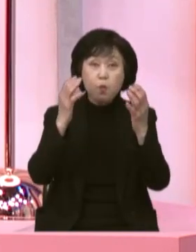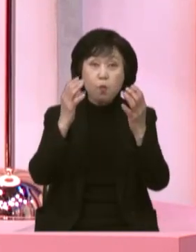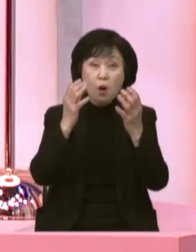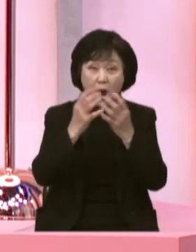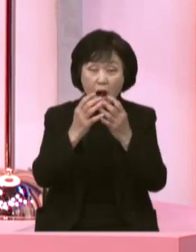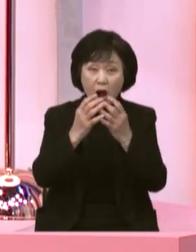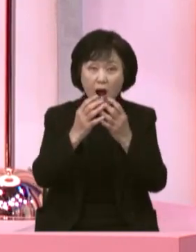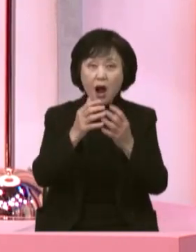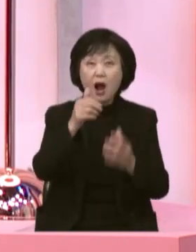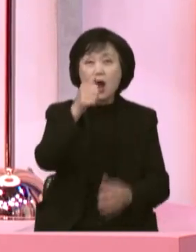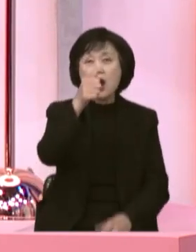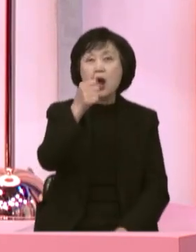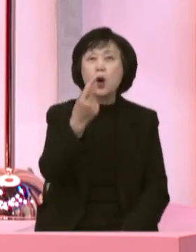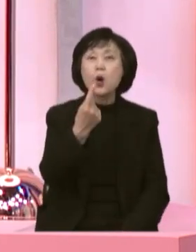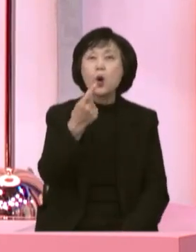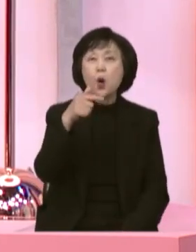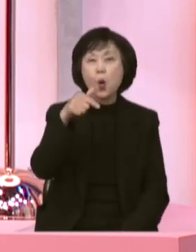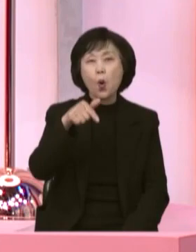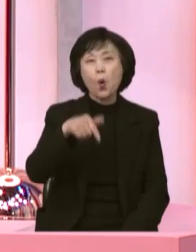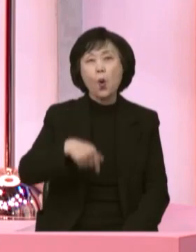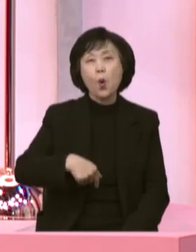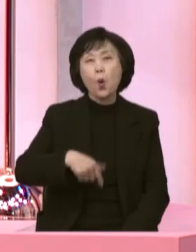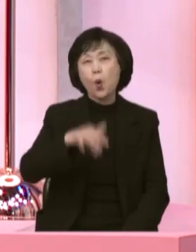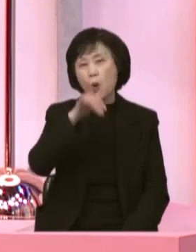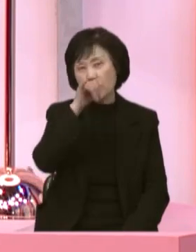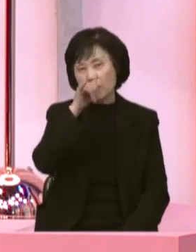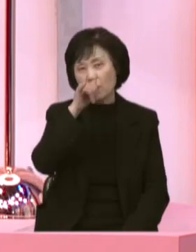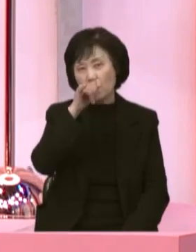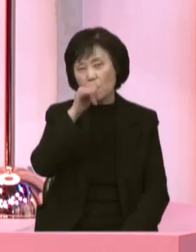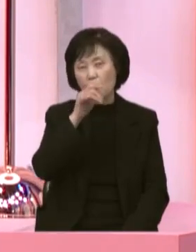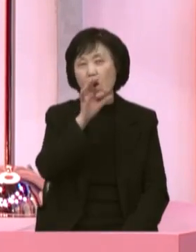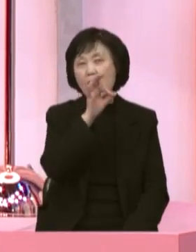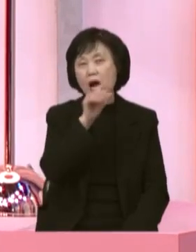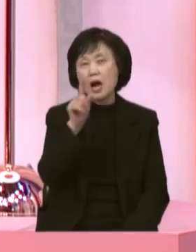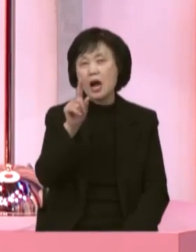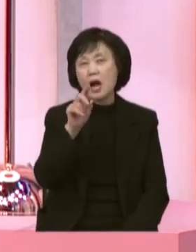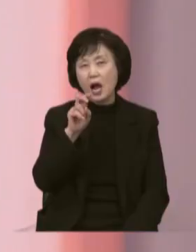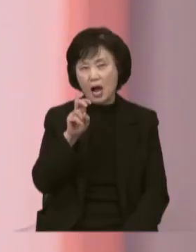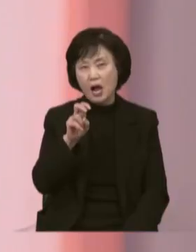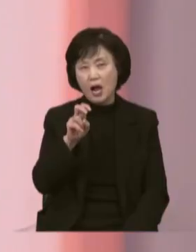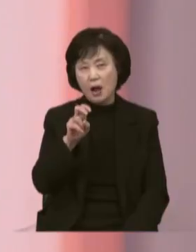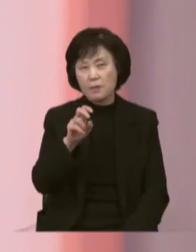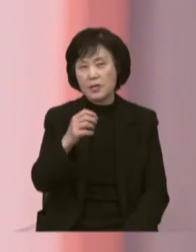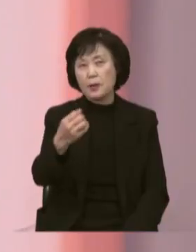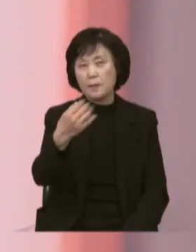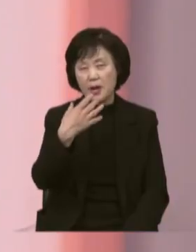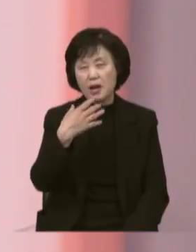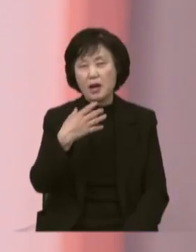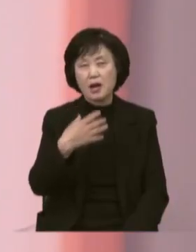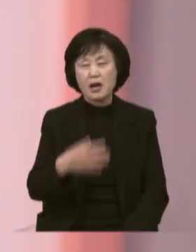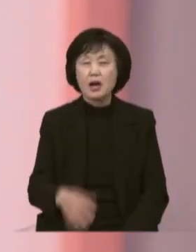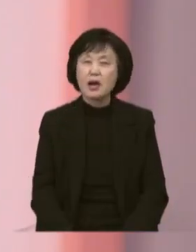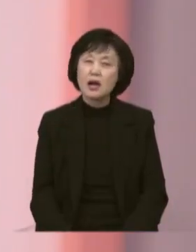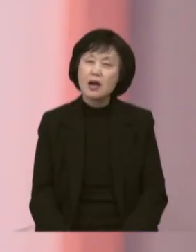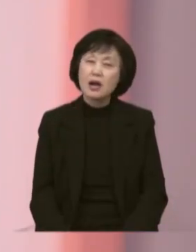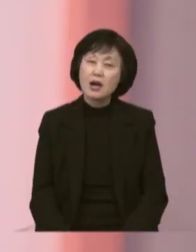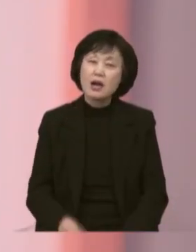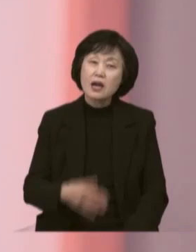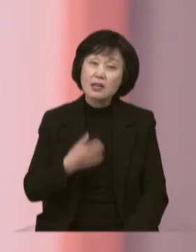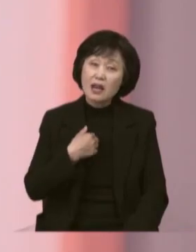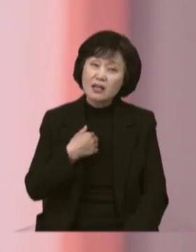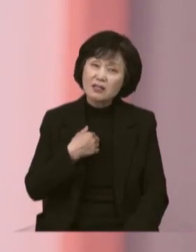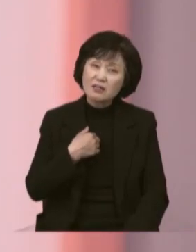다 이걸 하고 있었을 거 아니 입원을 해서 근데 내가 의사한테 여의사였어요. 선생님 제가 잠시 좀 나갔다